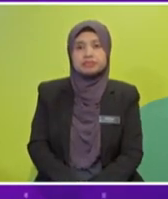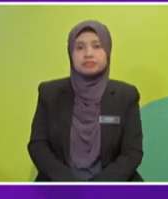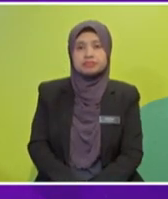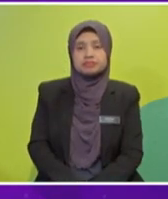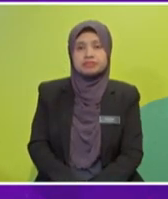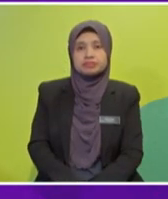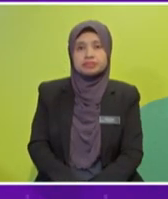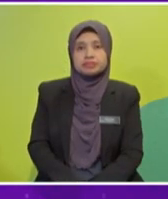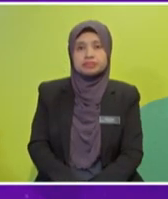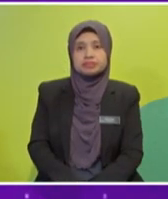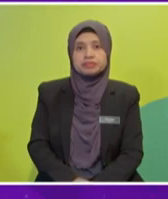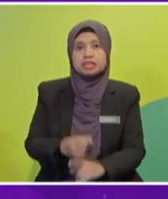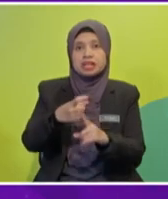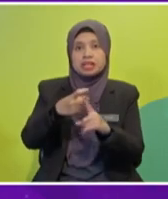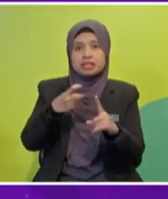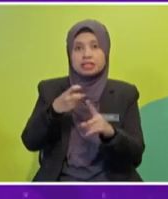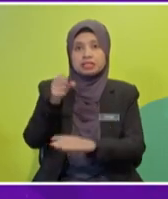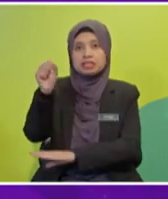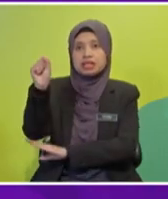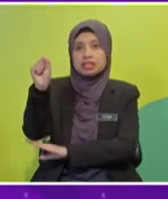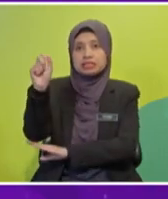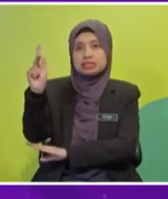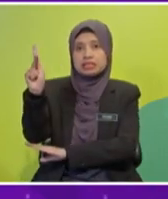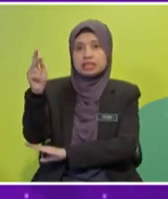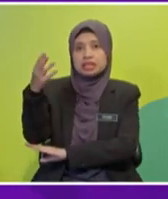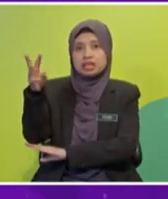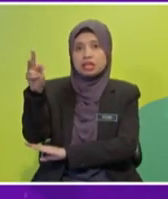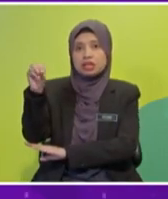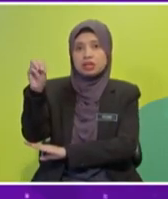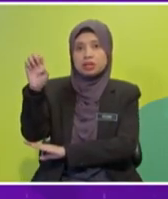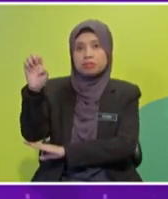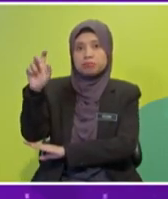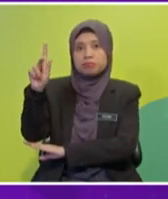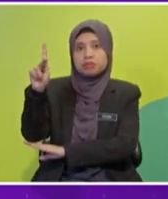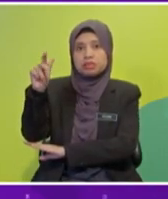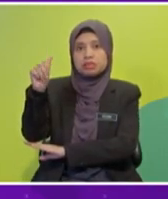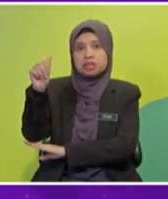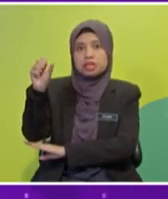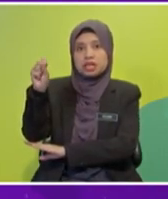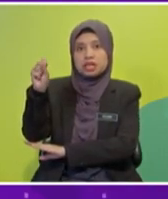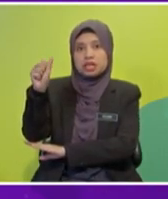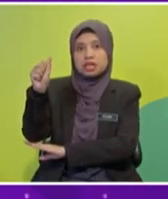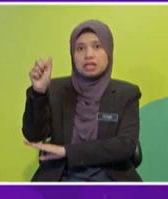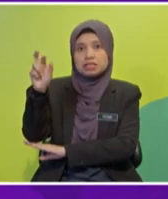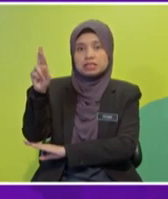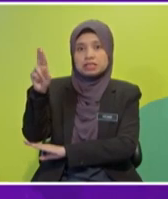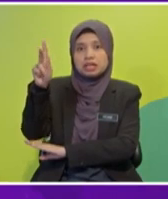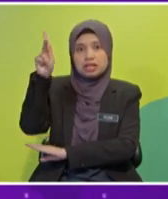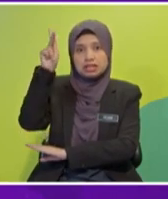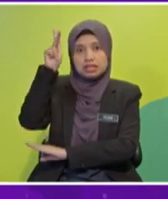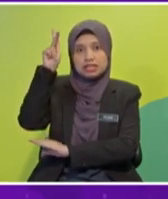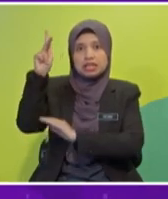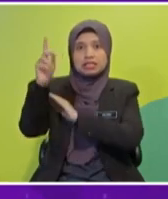Nik Muhammad Faizal dari SK Mekasar Pasir Emas Kelantan. Assalamualaikum